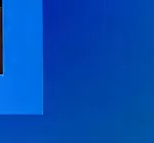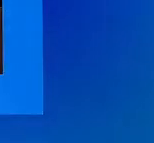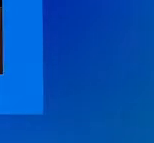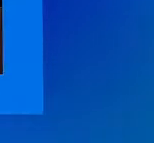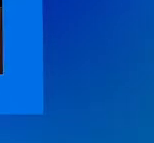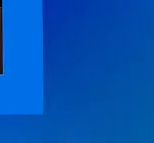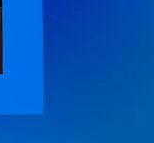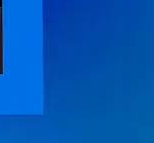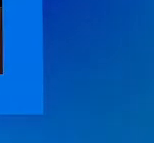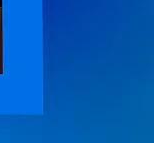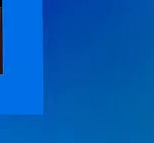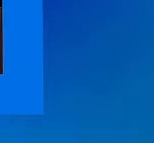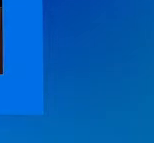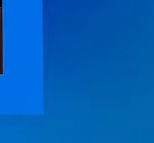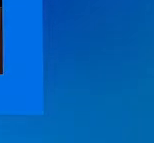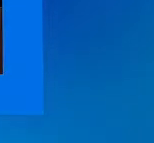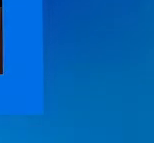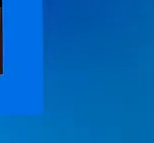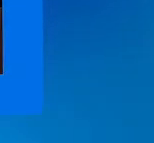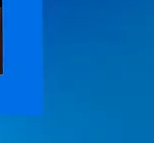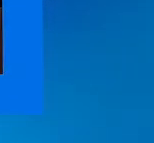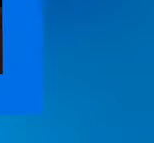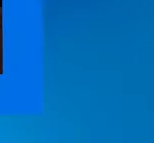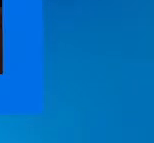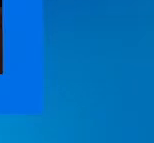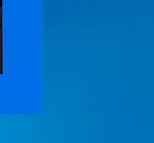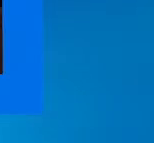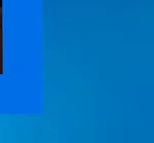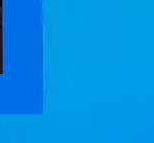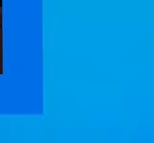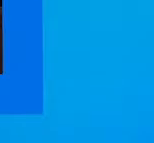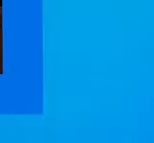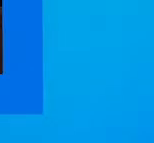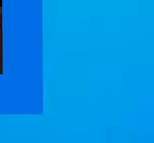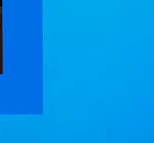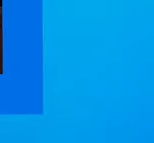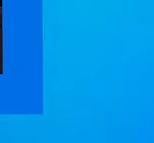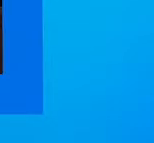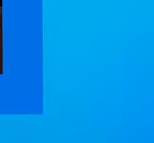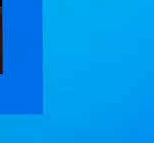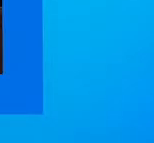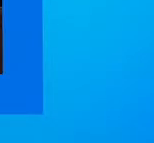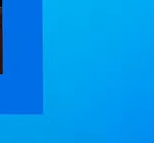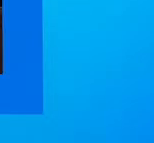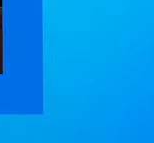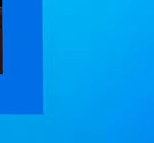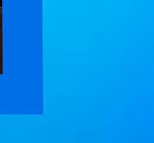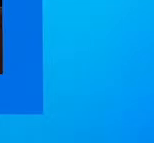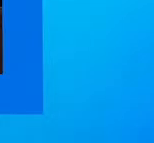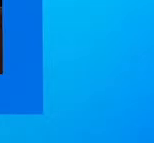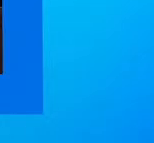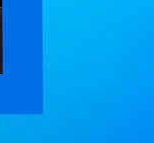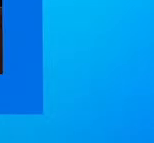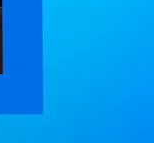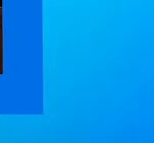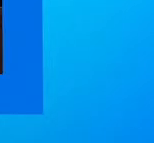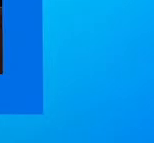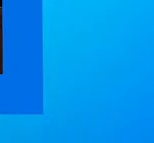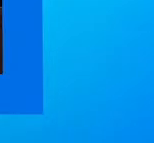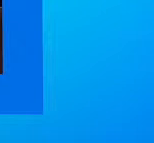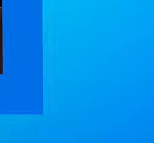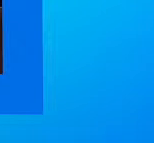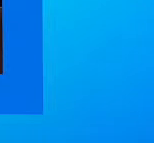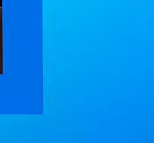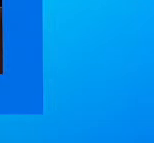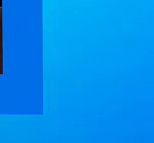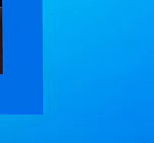échappé et ce sont entretué finalement le siège est terminé le siège